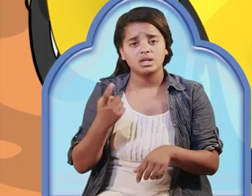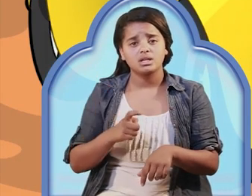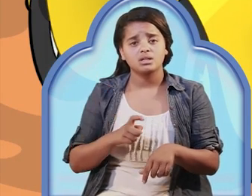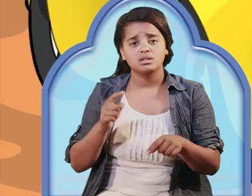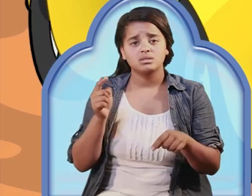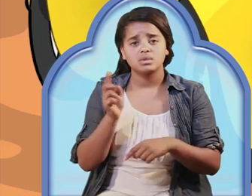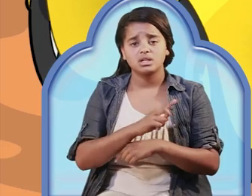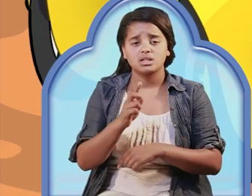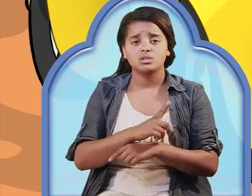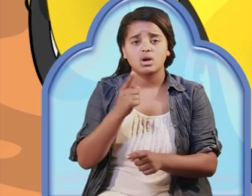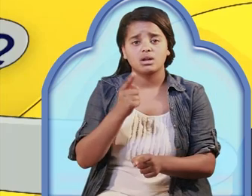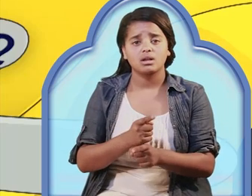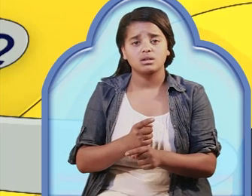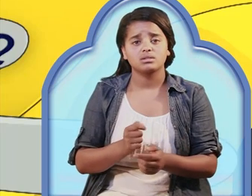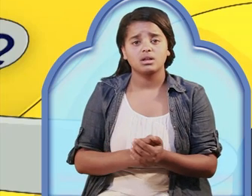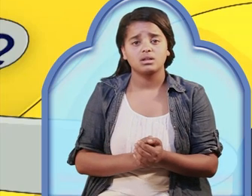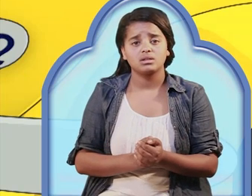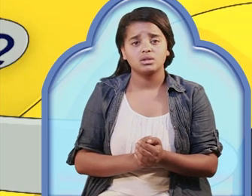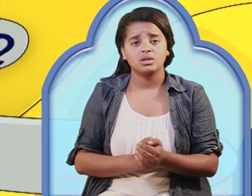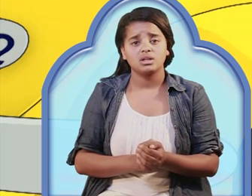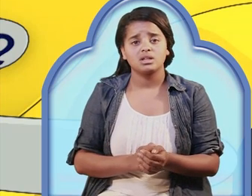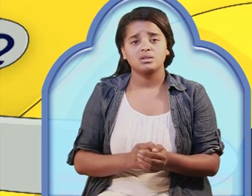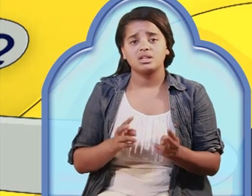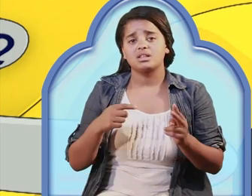መቻሌን በየጊዜው አረጋግጣለሁ።